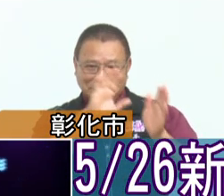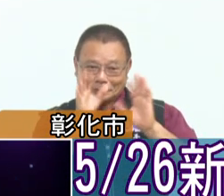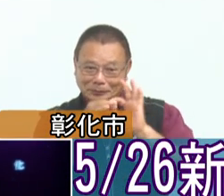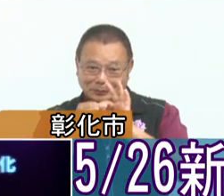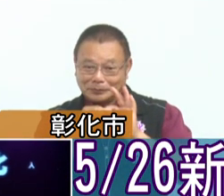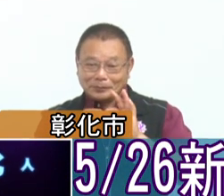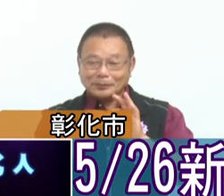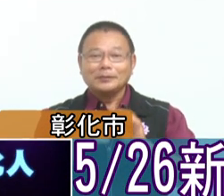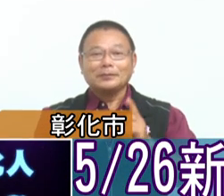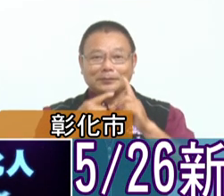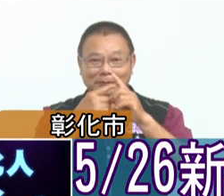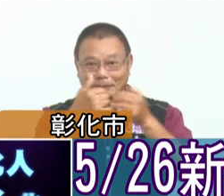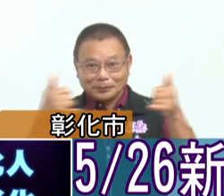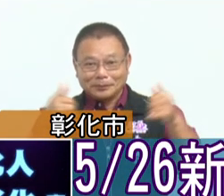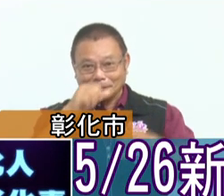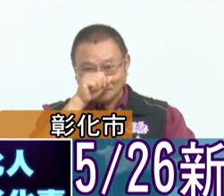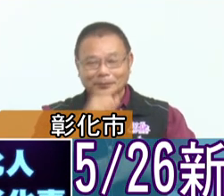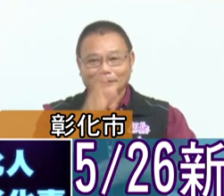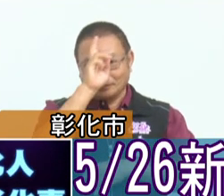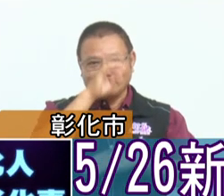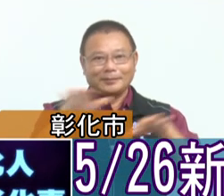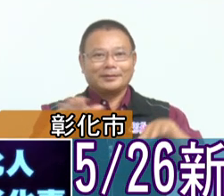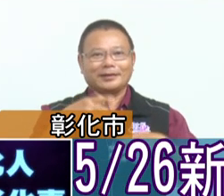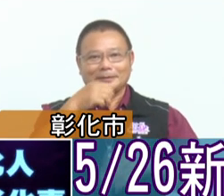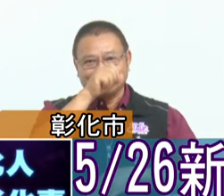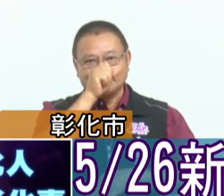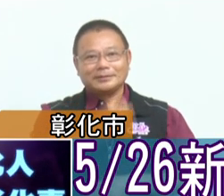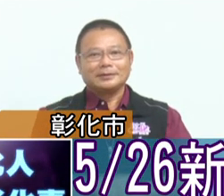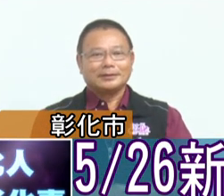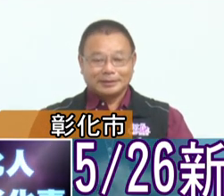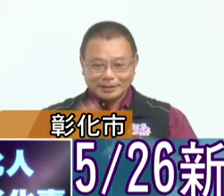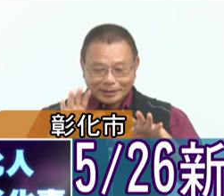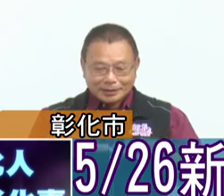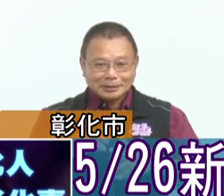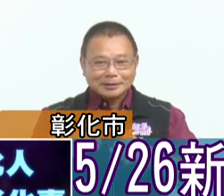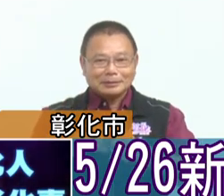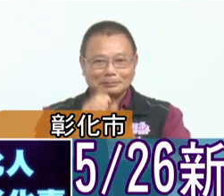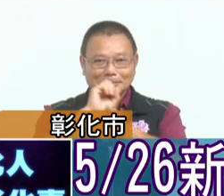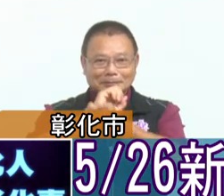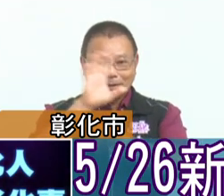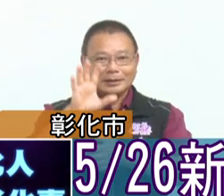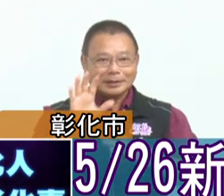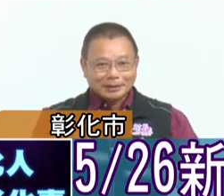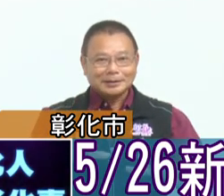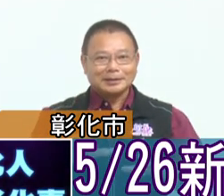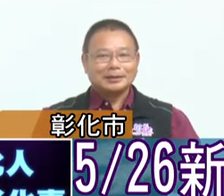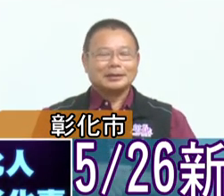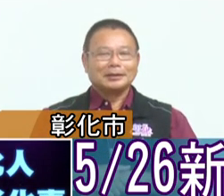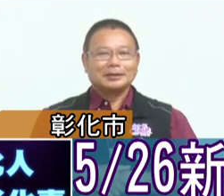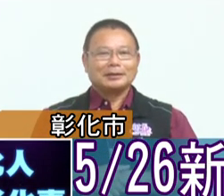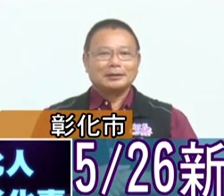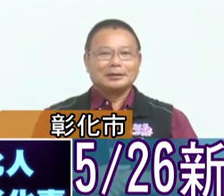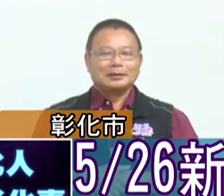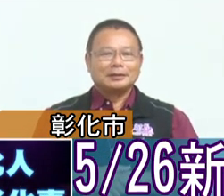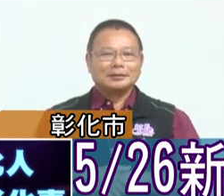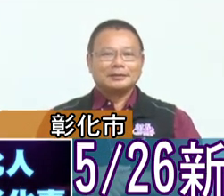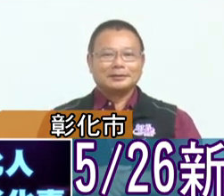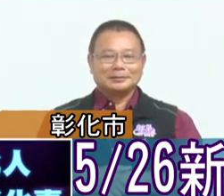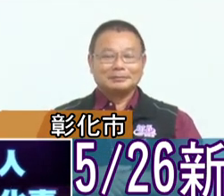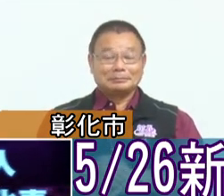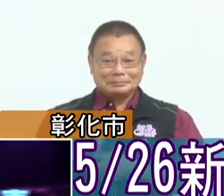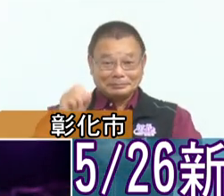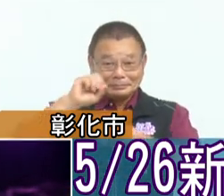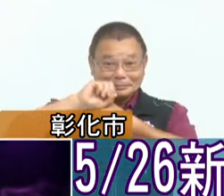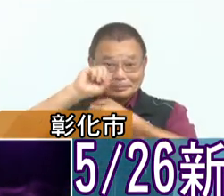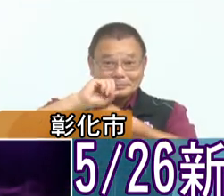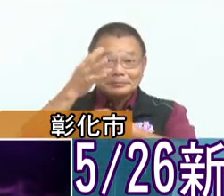彰化县政府26日公布新增两例，彰化县累计达111名个案。县长王惠美亲自向乡亲报告最